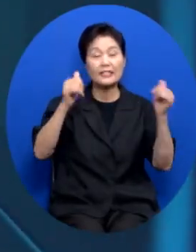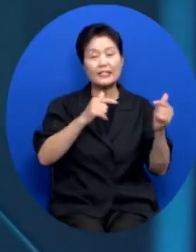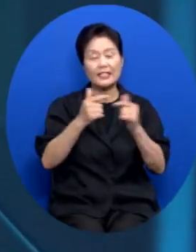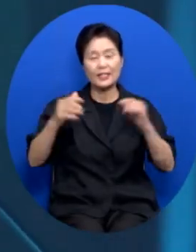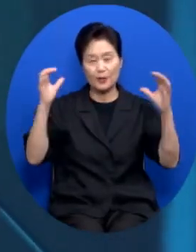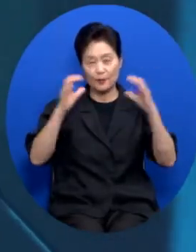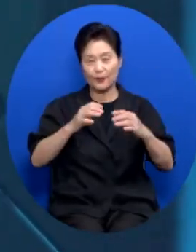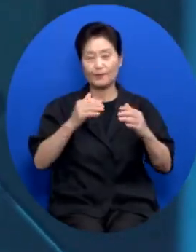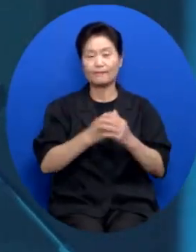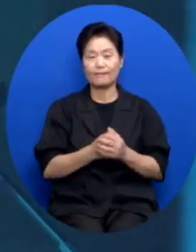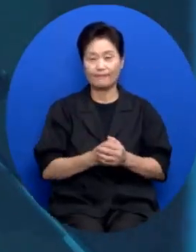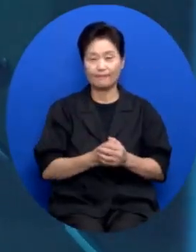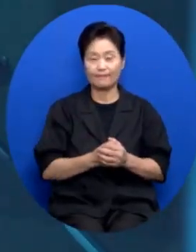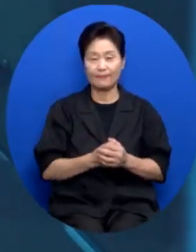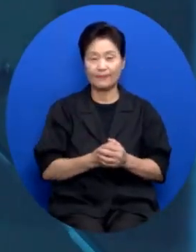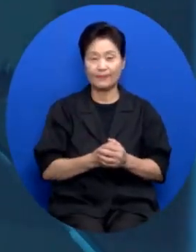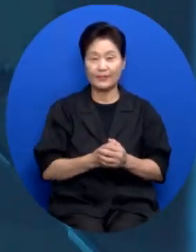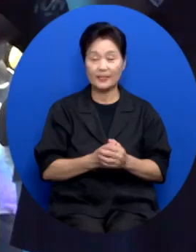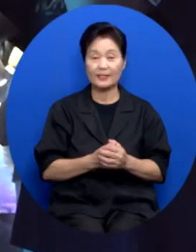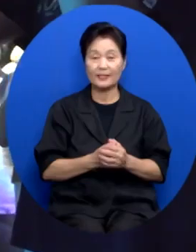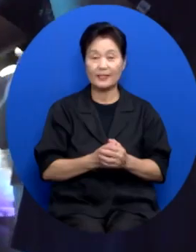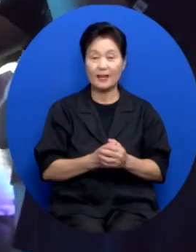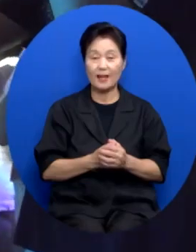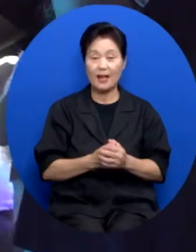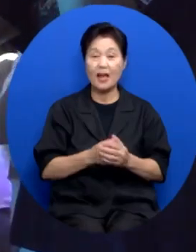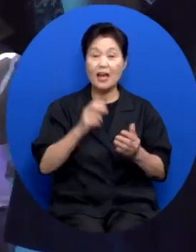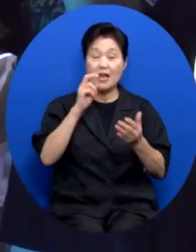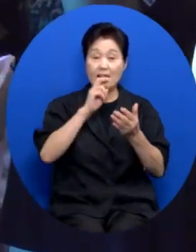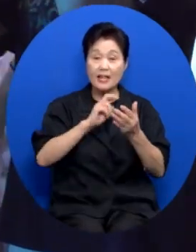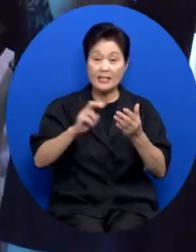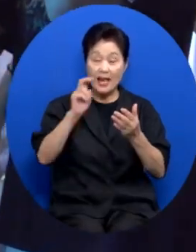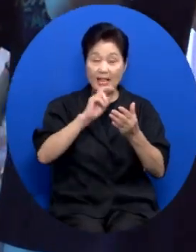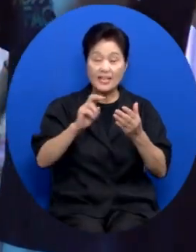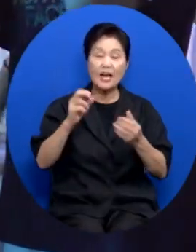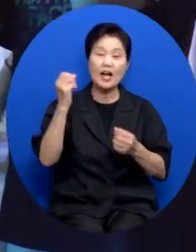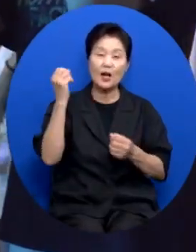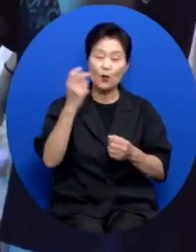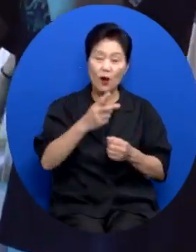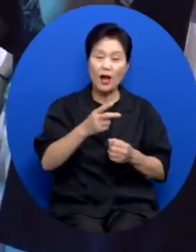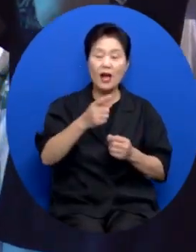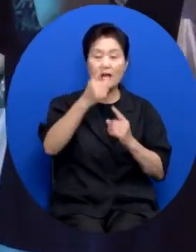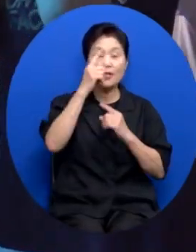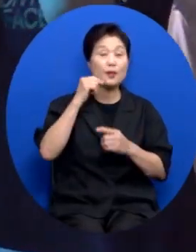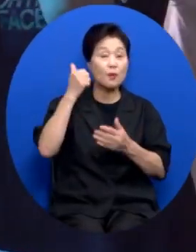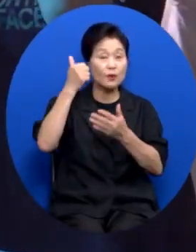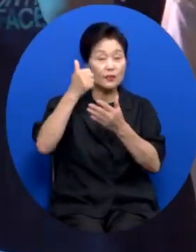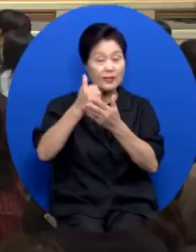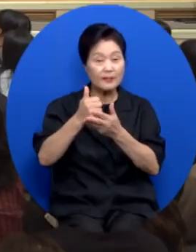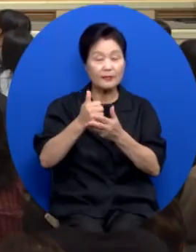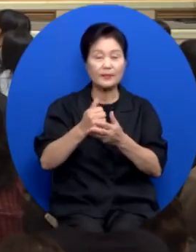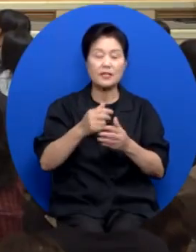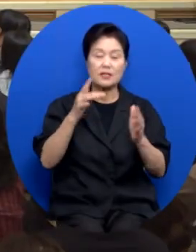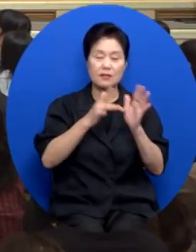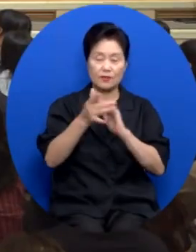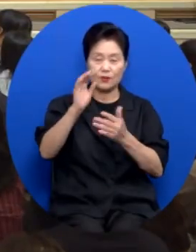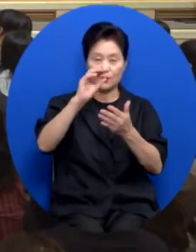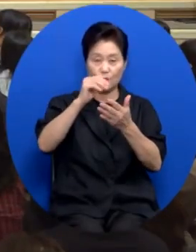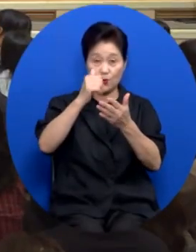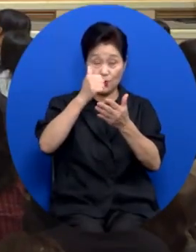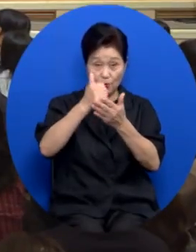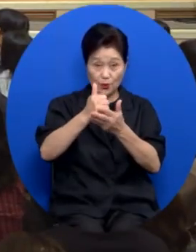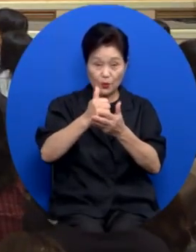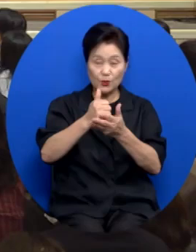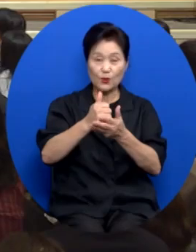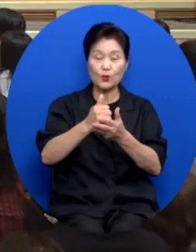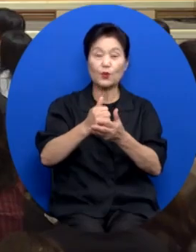함께했습니다. 아이자야 61의 찬양에 이어 세움교회 이종화 목사는 예수 그리스도로 인해서 살아난